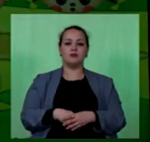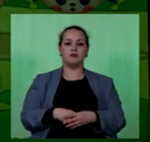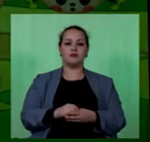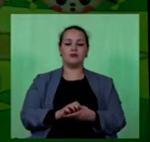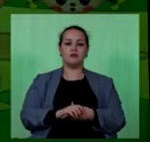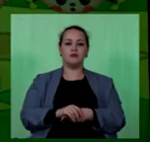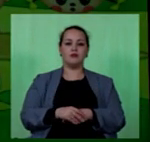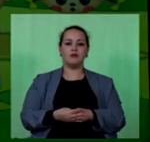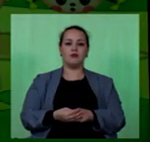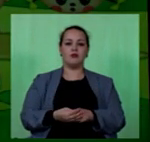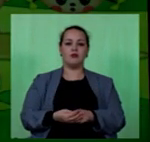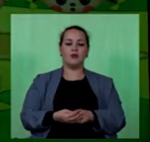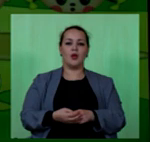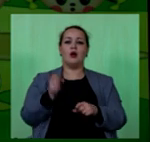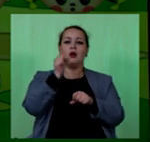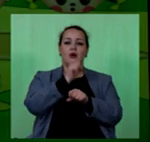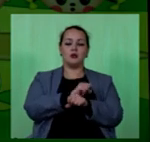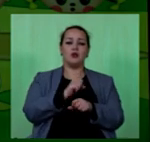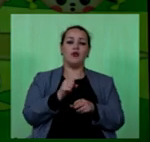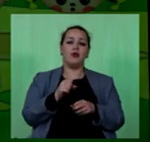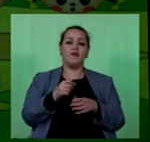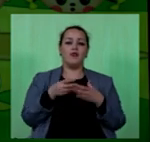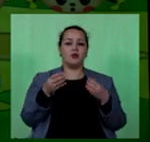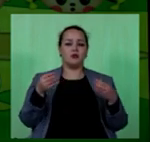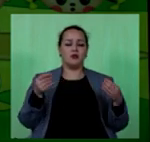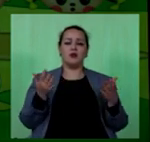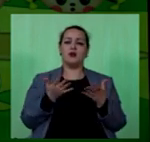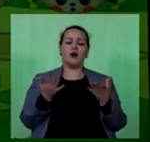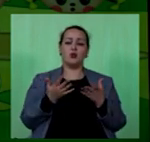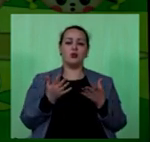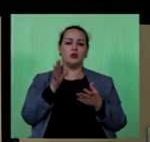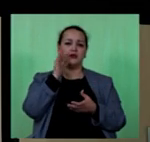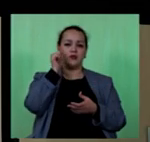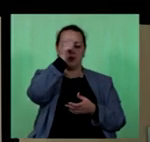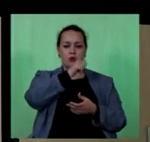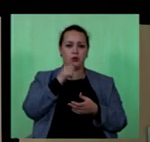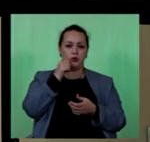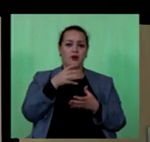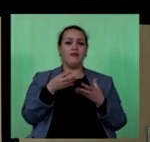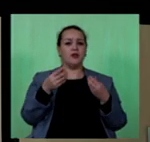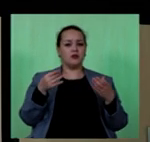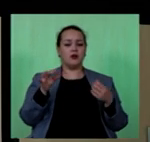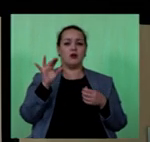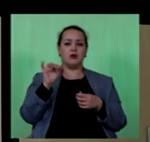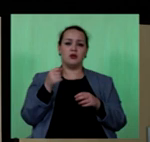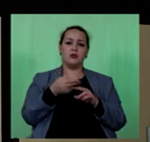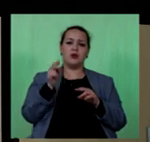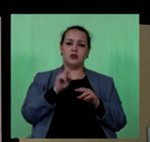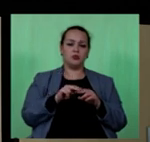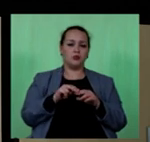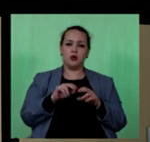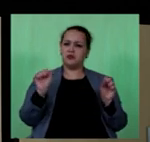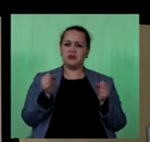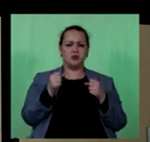станция весенние ребята какое у нас время года сейчас весна и поэтому у нас не может не